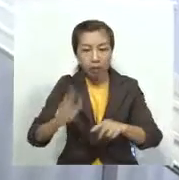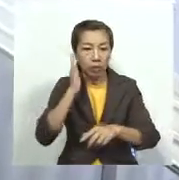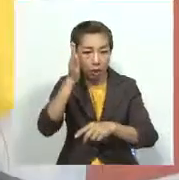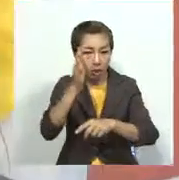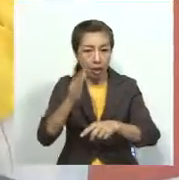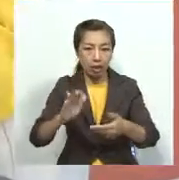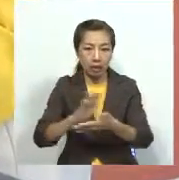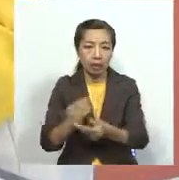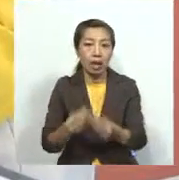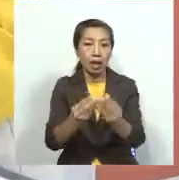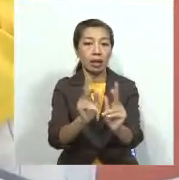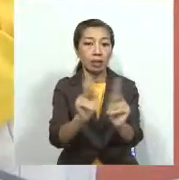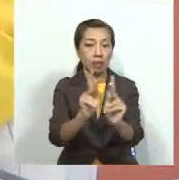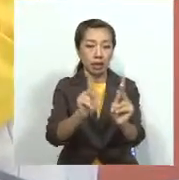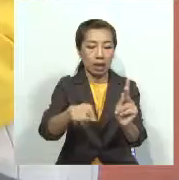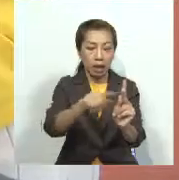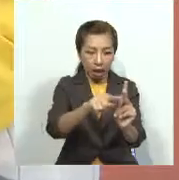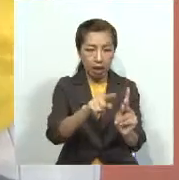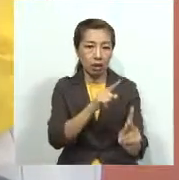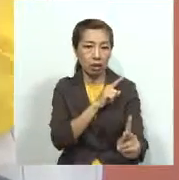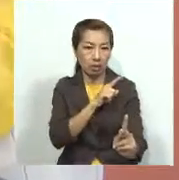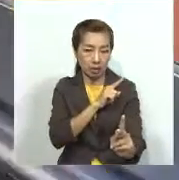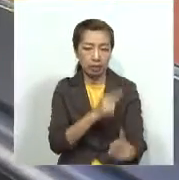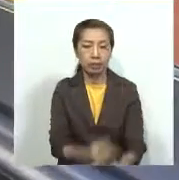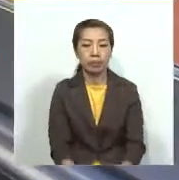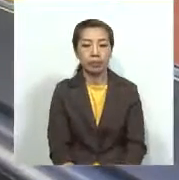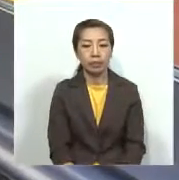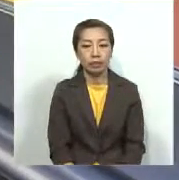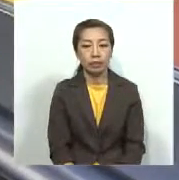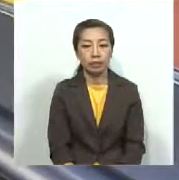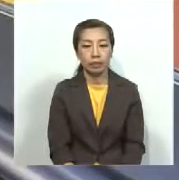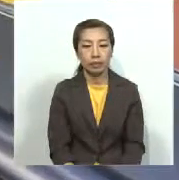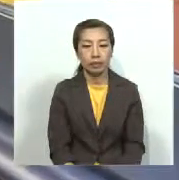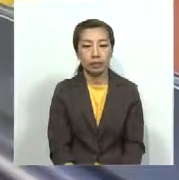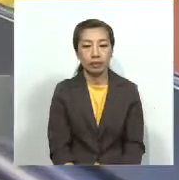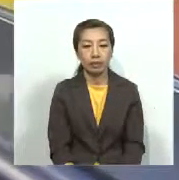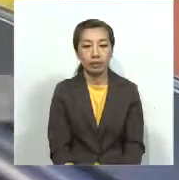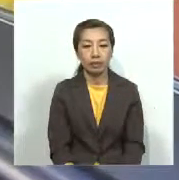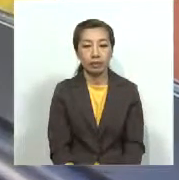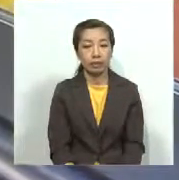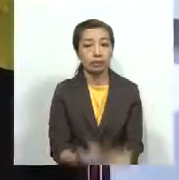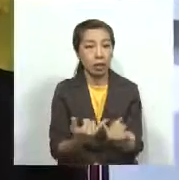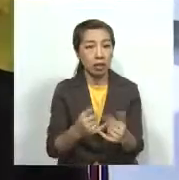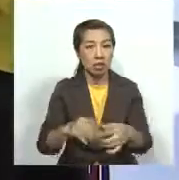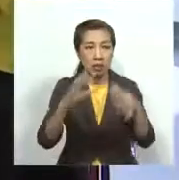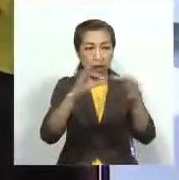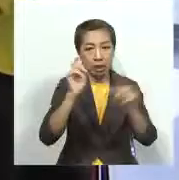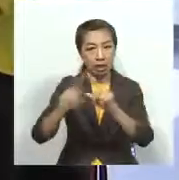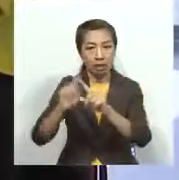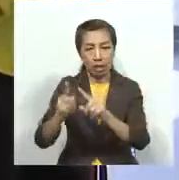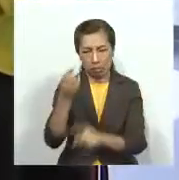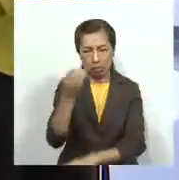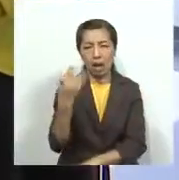รรมการกกต.พิจารณาตั้งกรรมการไต่สวนต่อไปหากว่ามีมูลค่ะ ช่วงนี้คดีก็เกิดขึ้นเยอะนะ